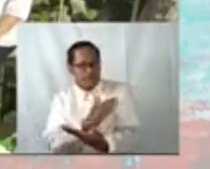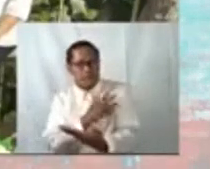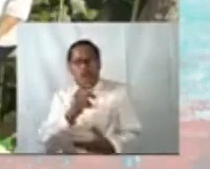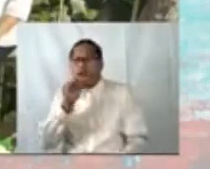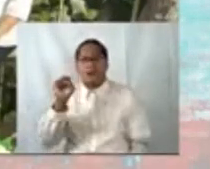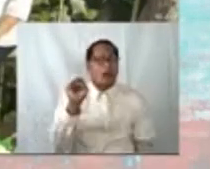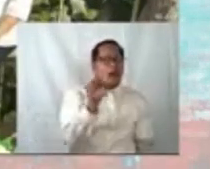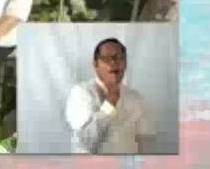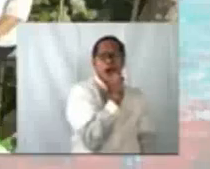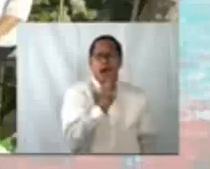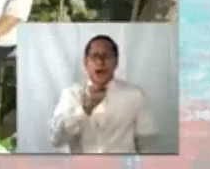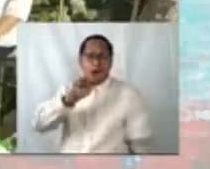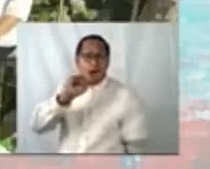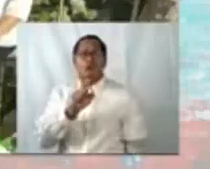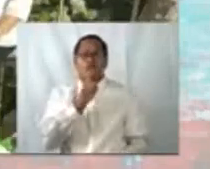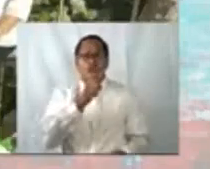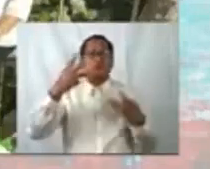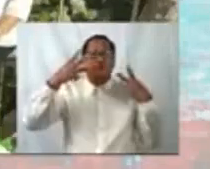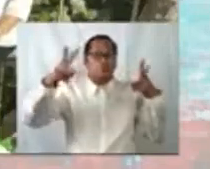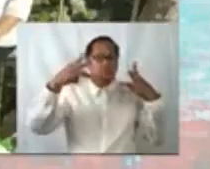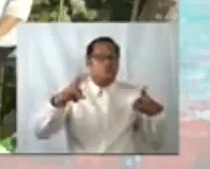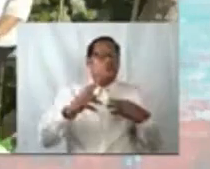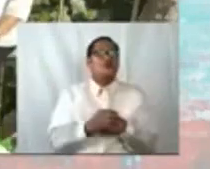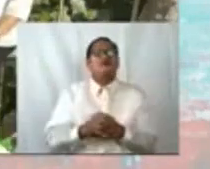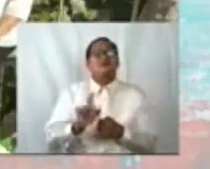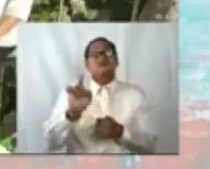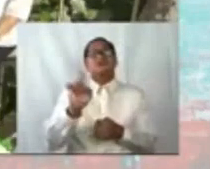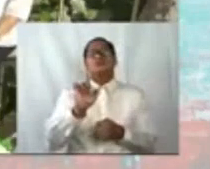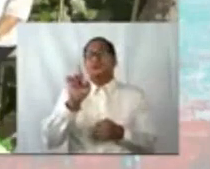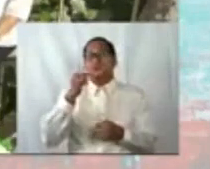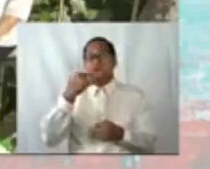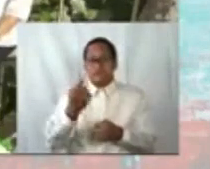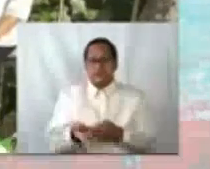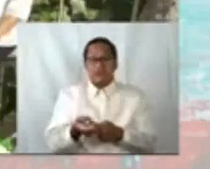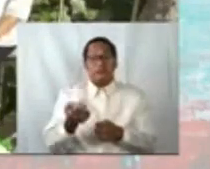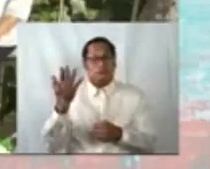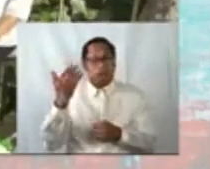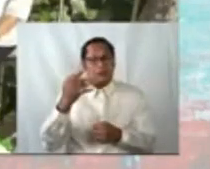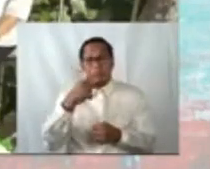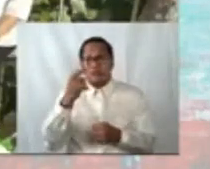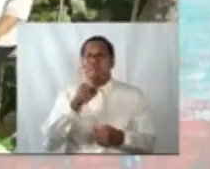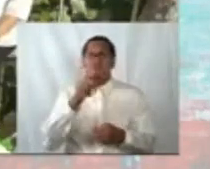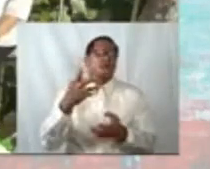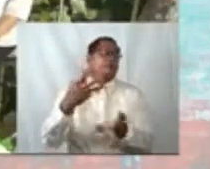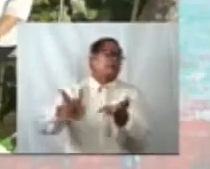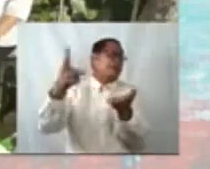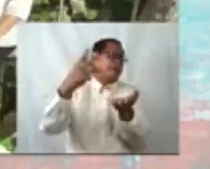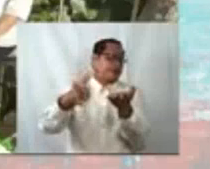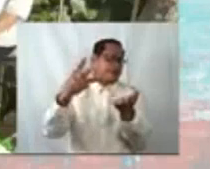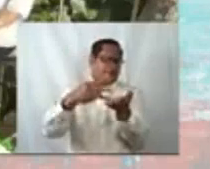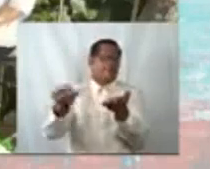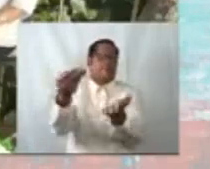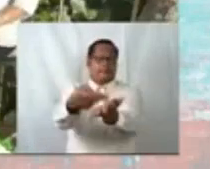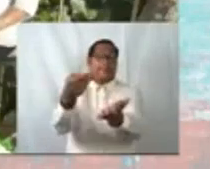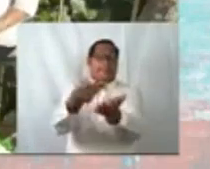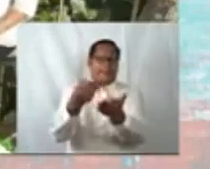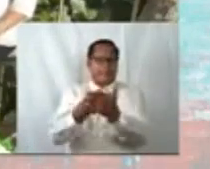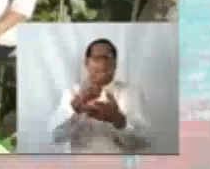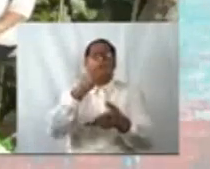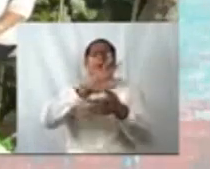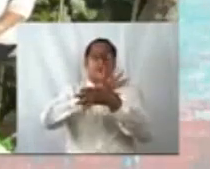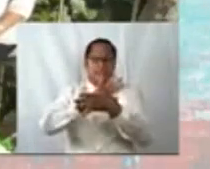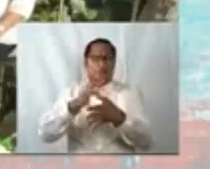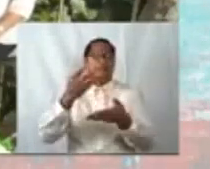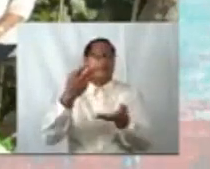lamang para panoorin. Yun po yung sinasabi natin. Bakit? Sasabihin nila, gastos lamang yan. Pandemya, gastos lamang yan.